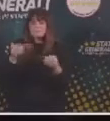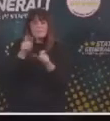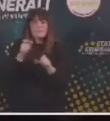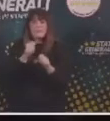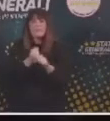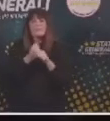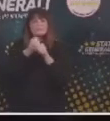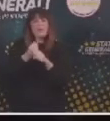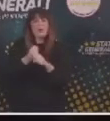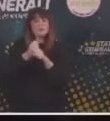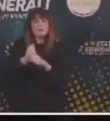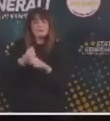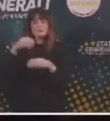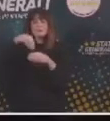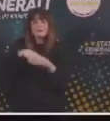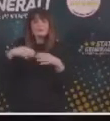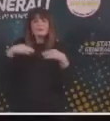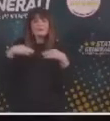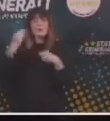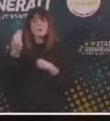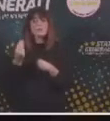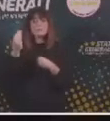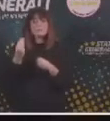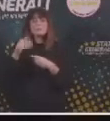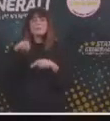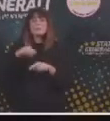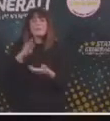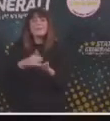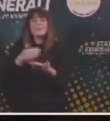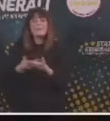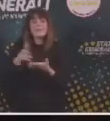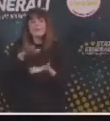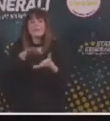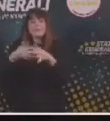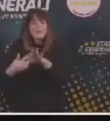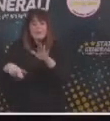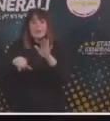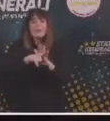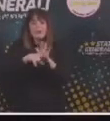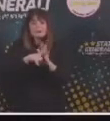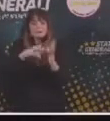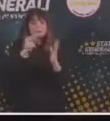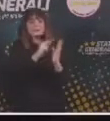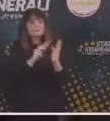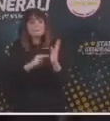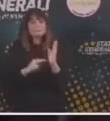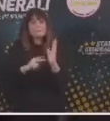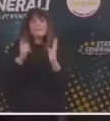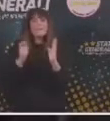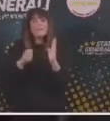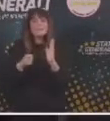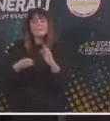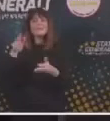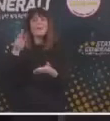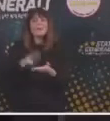quel valore lo vedi trasformarsi in legge scritta nero su bianco nella gazzetta ufficiale e non ci